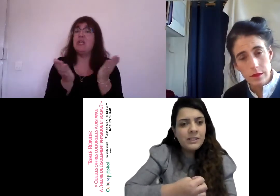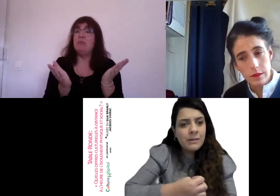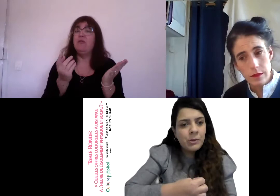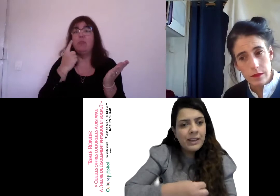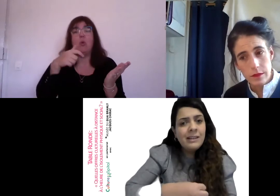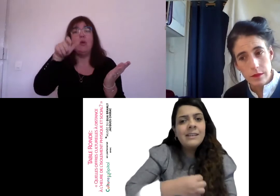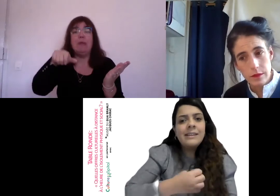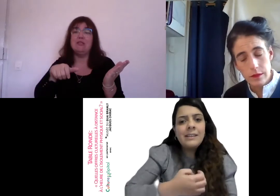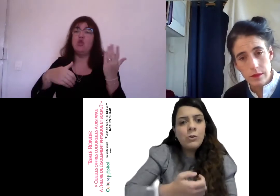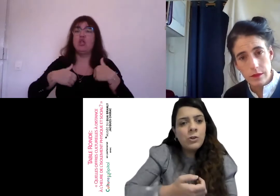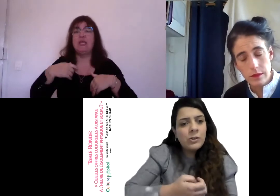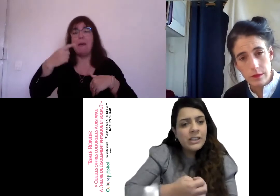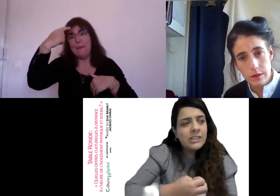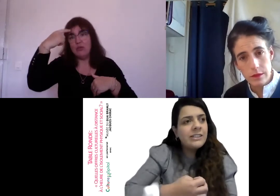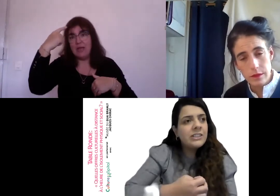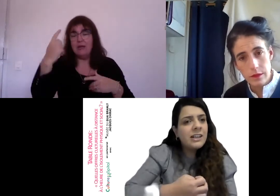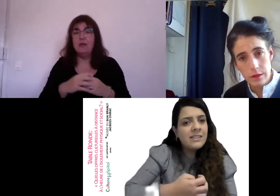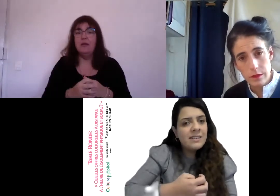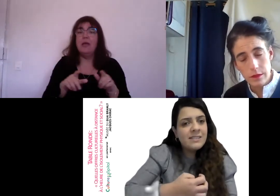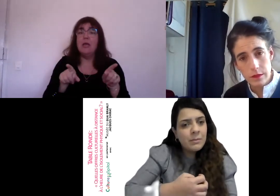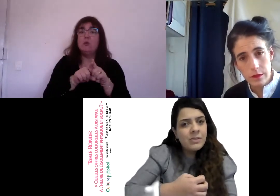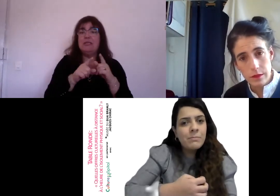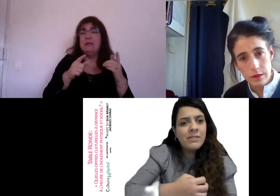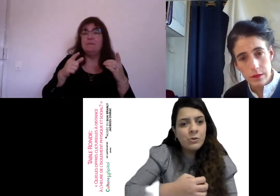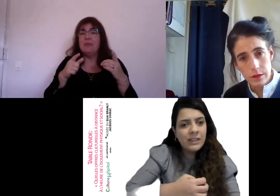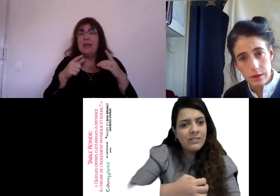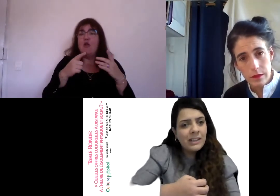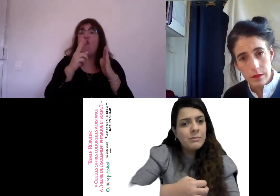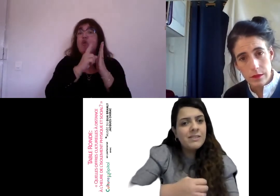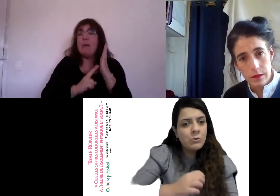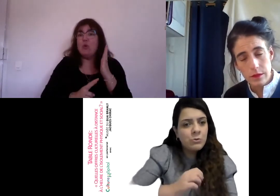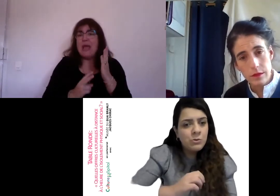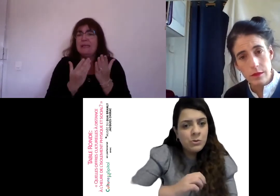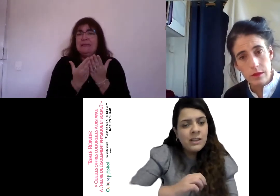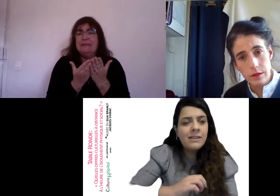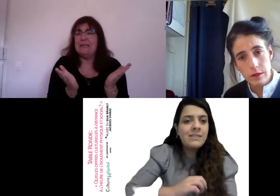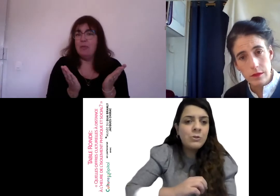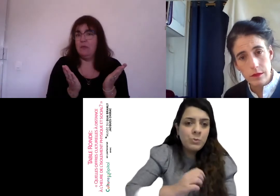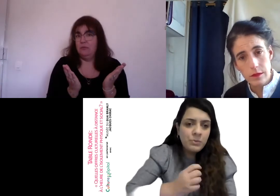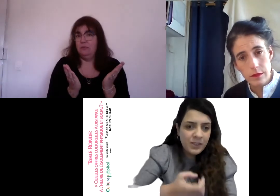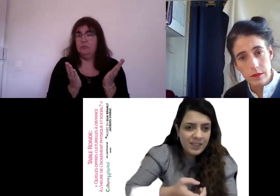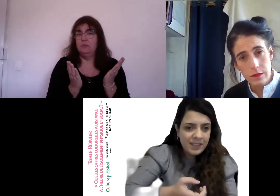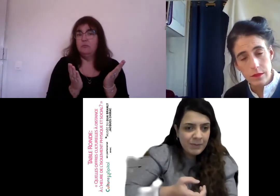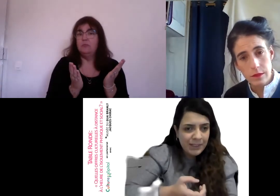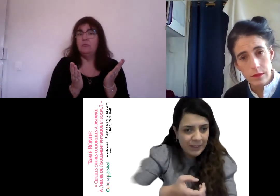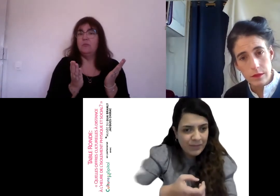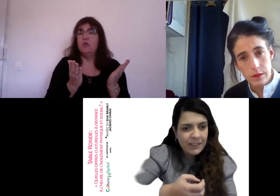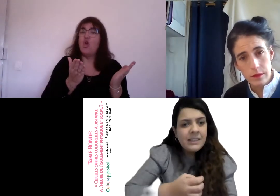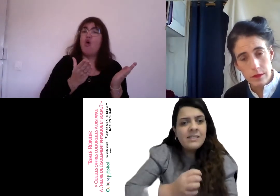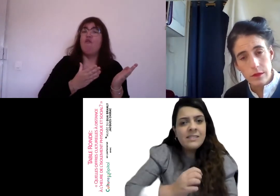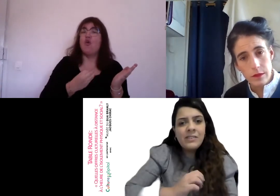avec handicap mental, et le langage est déjà assez simple, c'est pas du vrai Falk, mais c'est du français